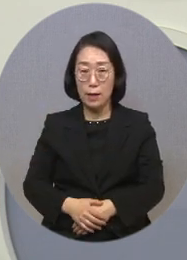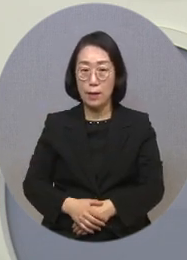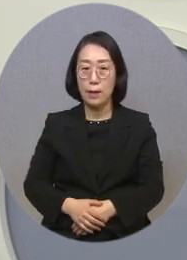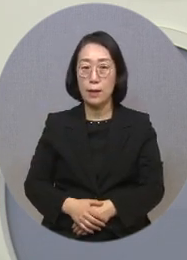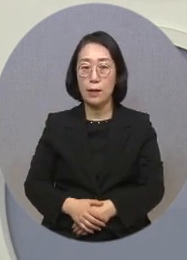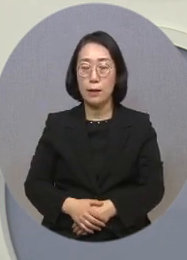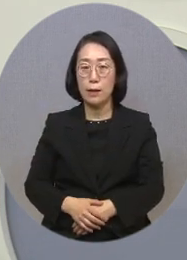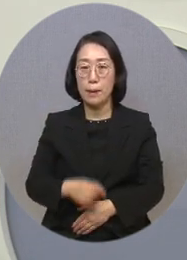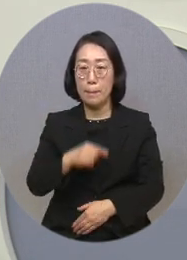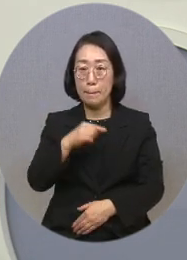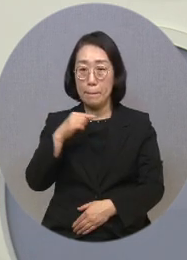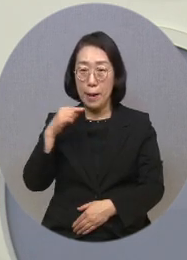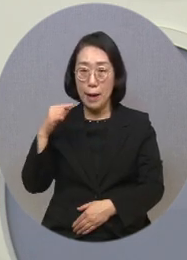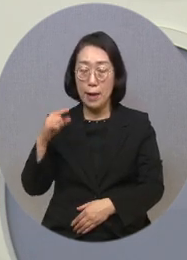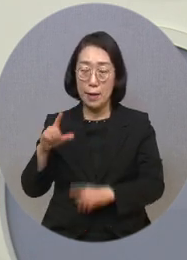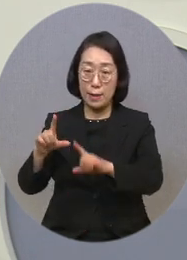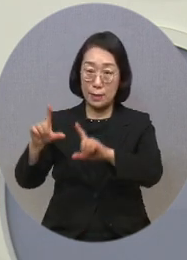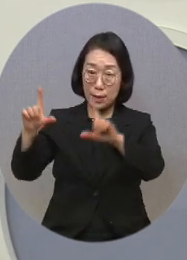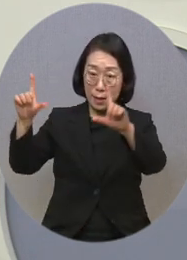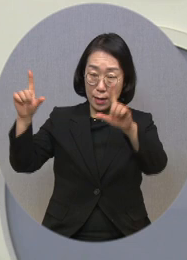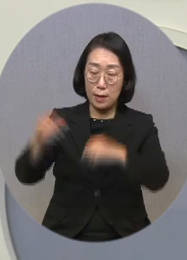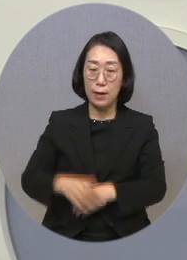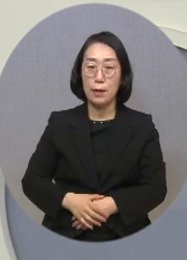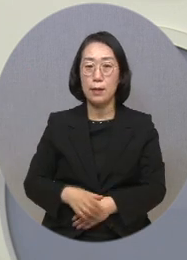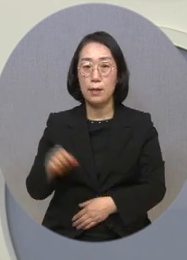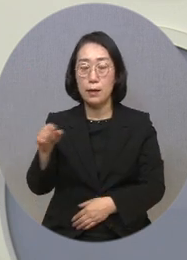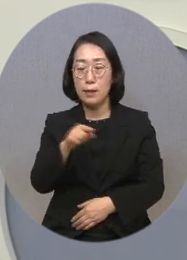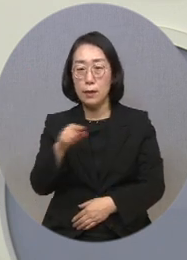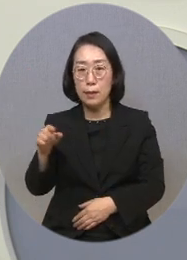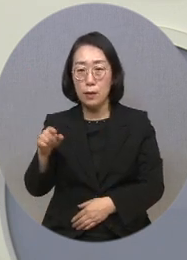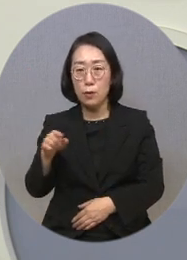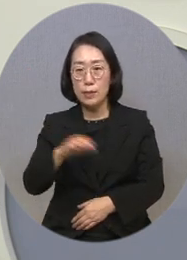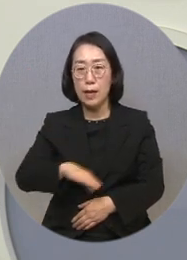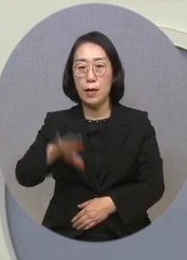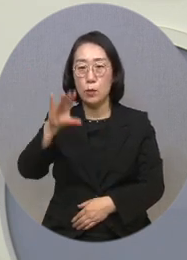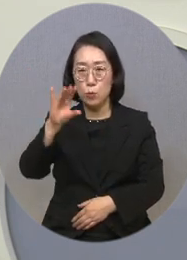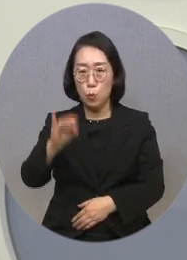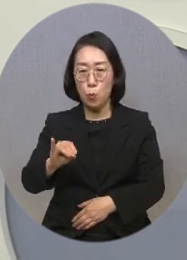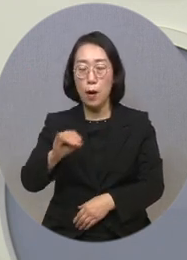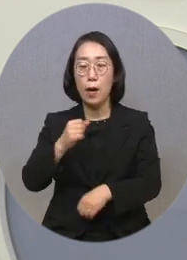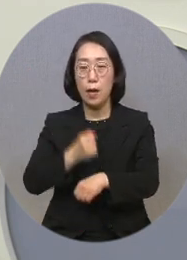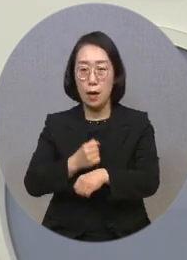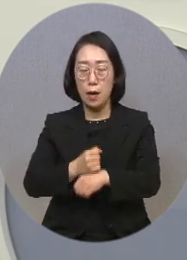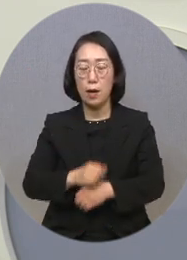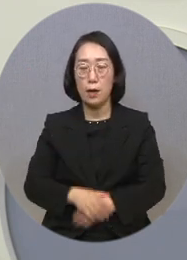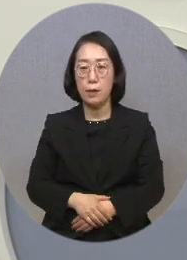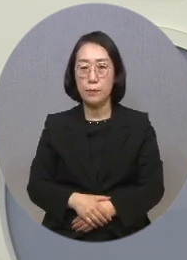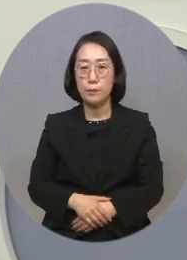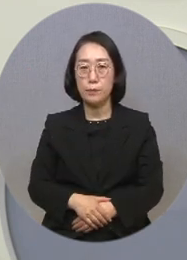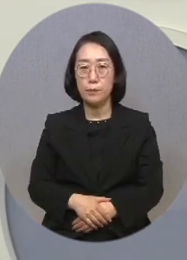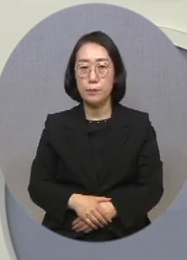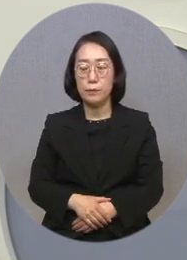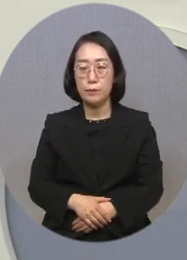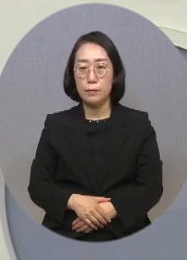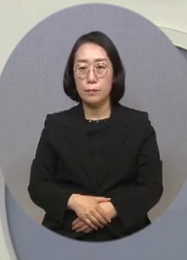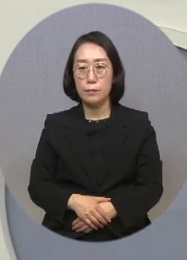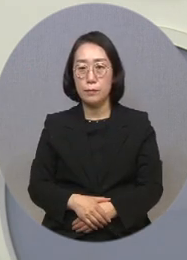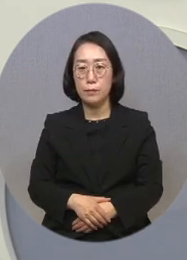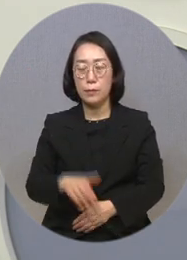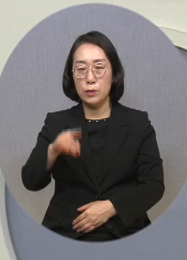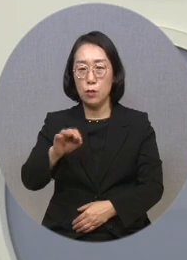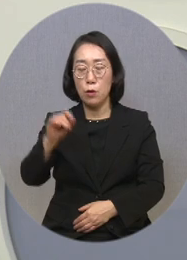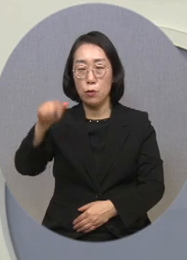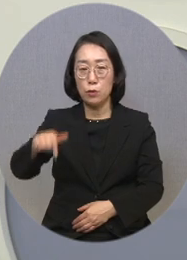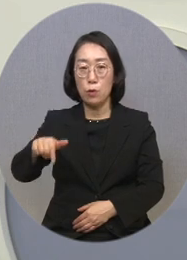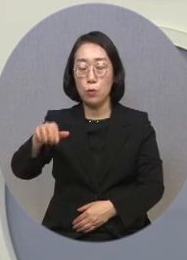태양이잖아요. 붉을 단자 태양. 그래서 그 태양과 음양의 조화를 잘 맞춰라 해가지고 그래서 그 청석총과